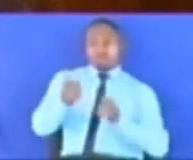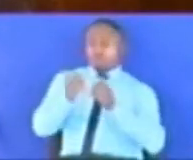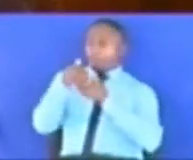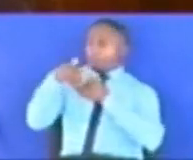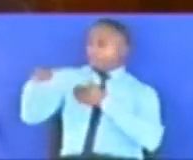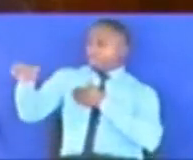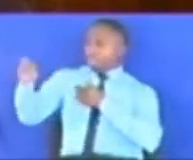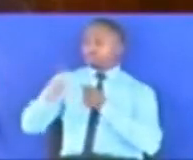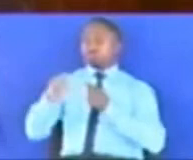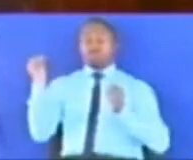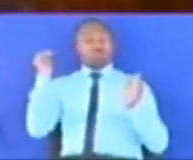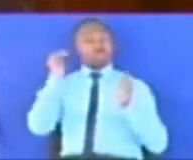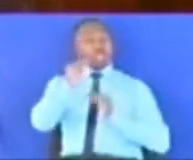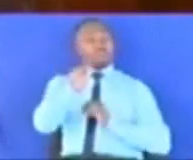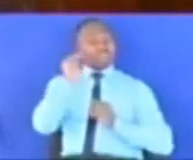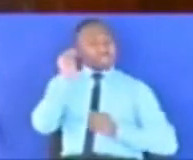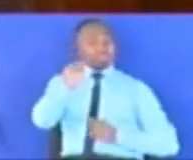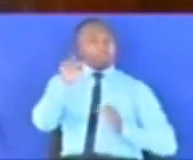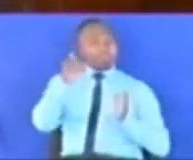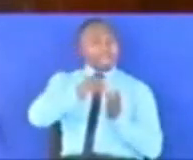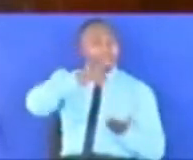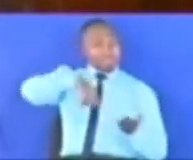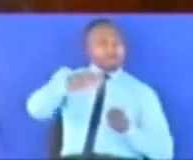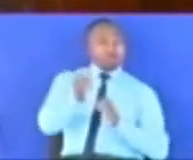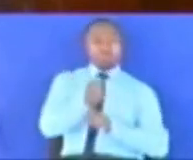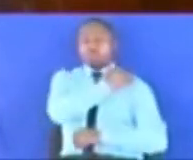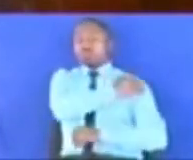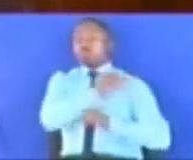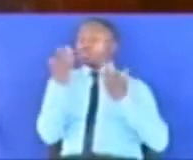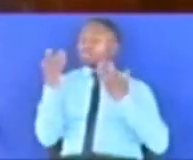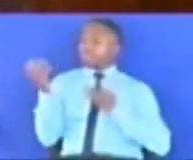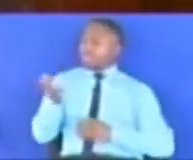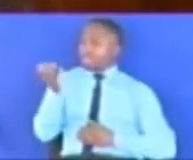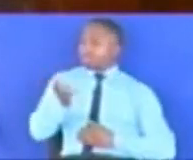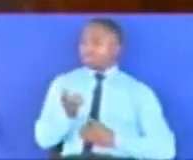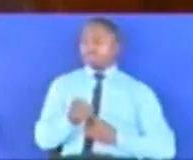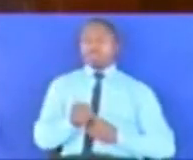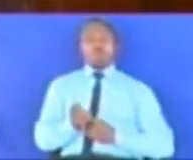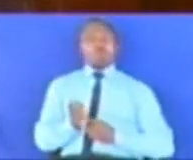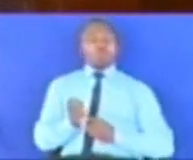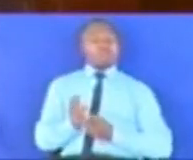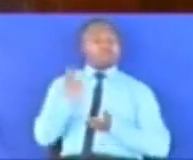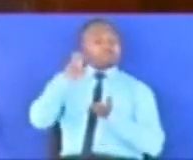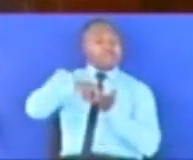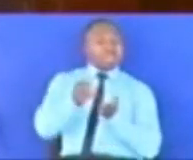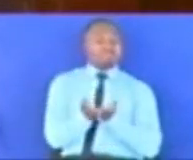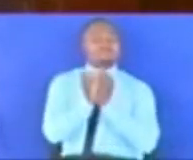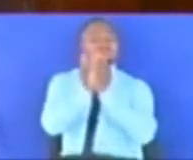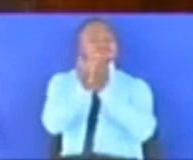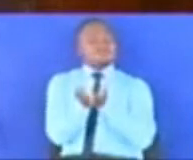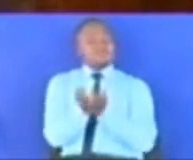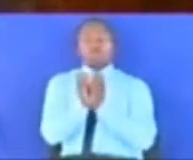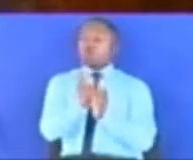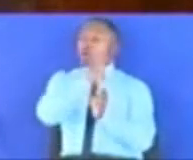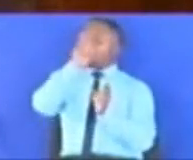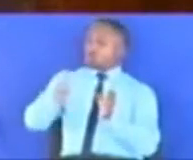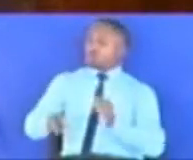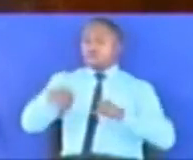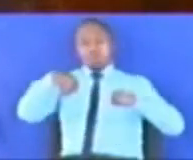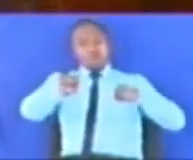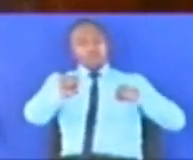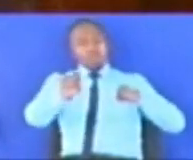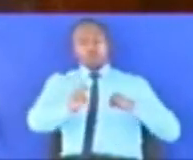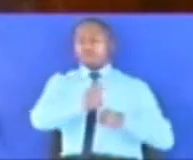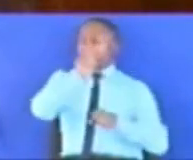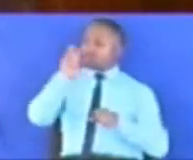ile usafiri mpaka kufika huku mjini kupate zile huduma za kijamii, wanapanda kivuko wanashuka, wanapanda bodaboda wanashuka, wanapanda